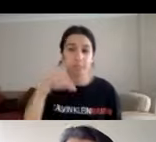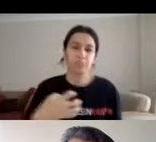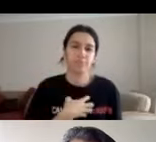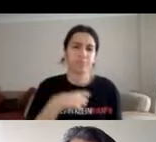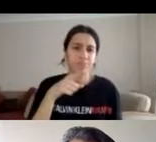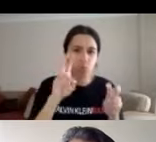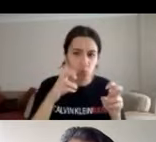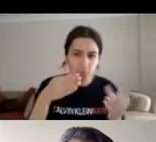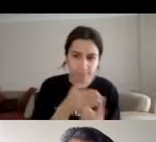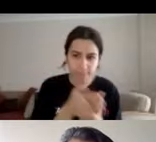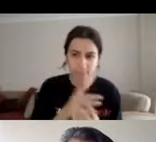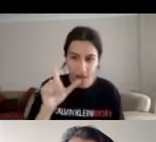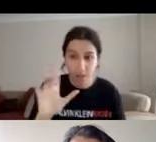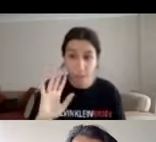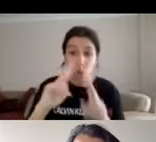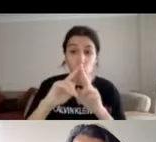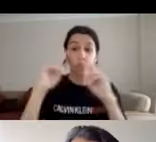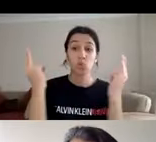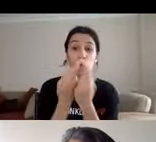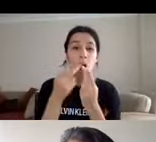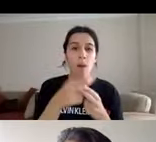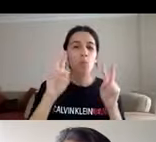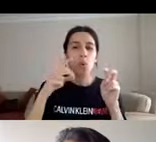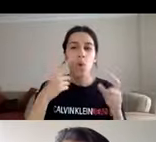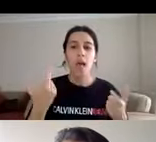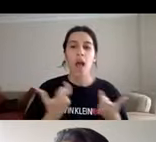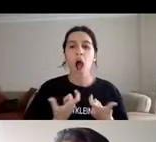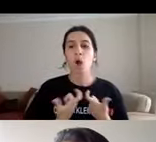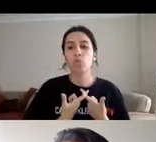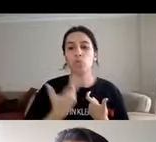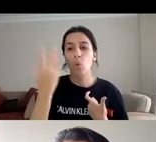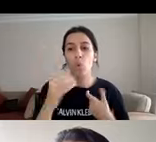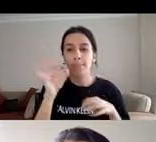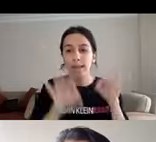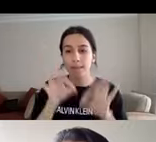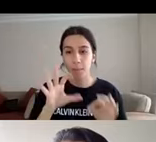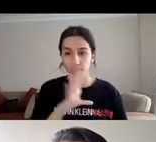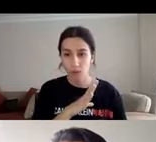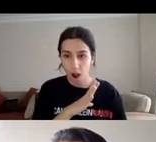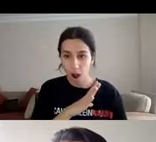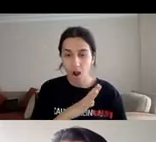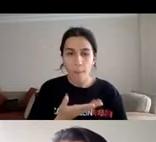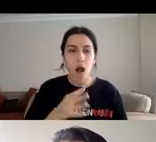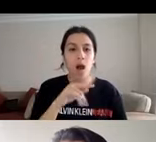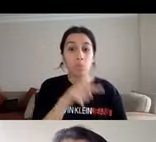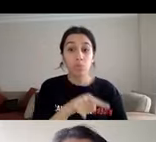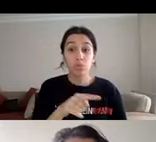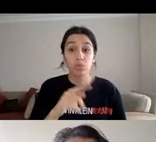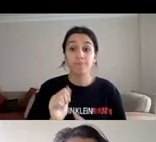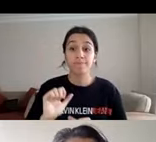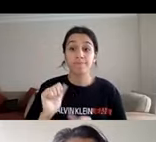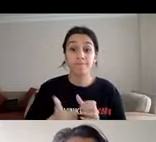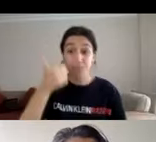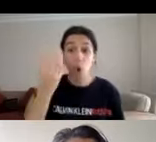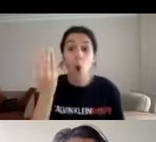Ama dünyada artık bu konu yasal düzenlemelerle denetleniyor. Bu da ikna edici olmadığı noktada aslında farklı